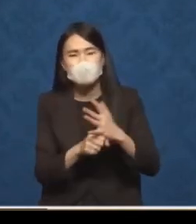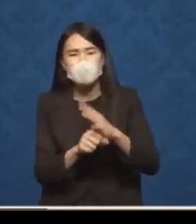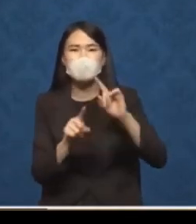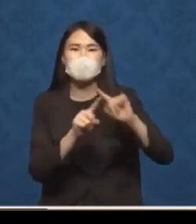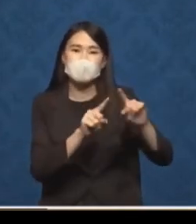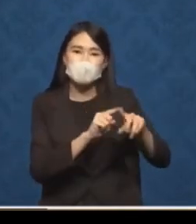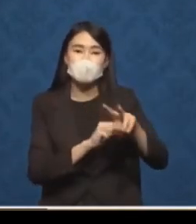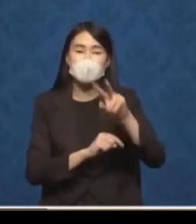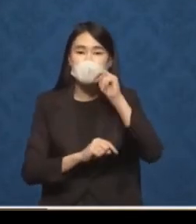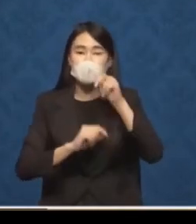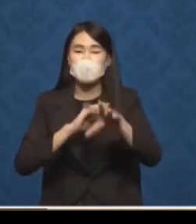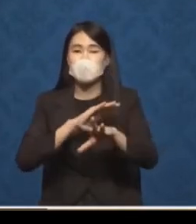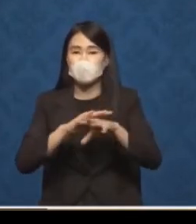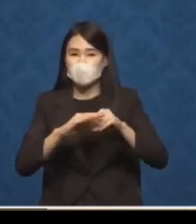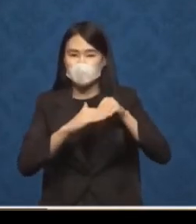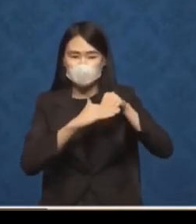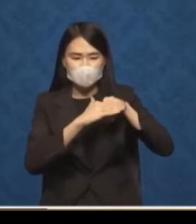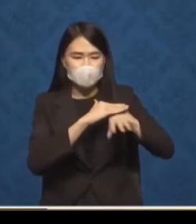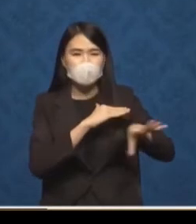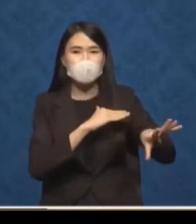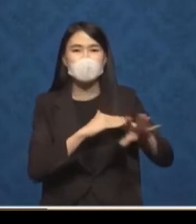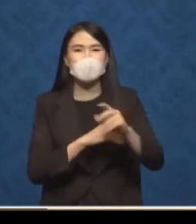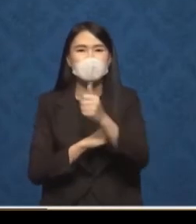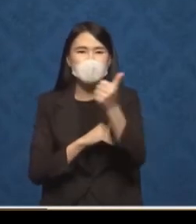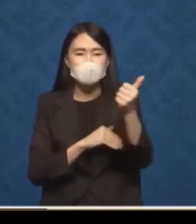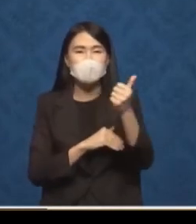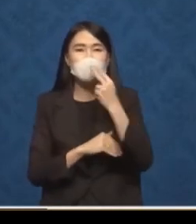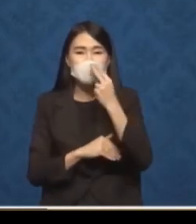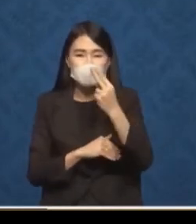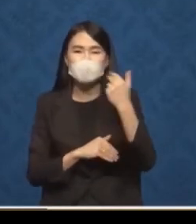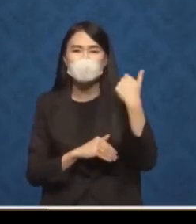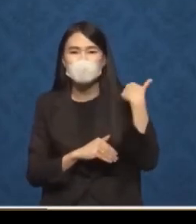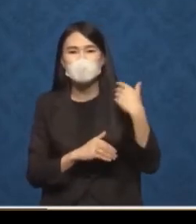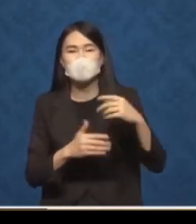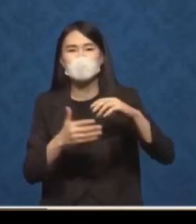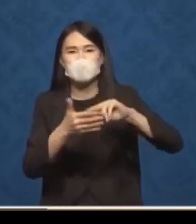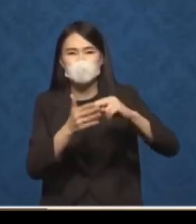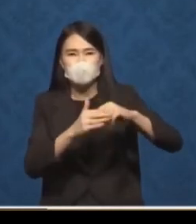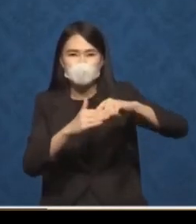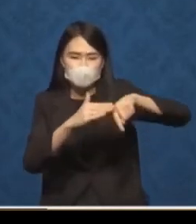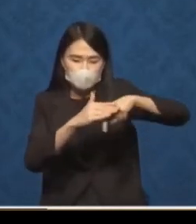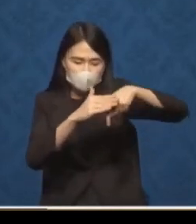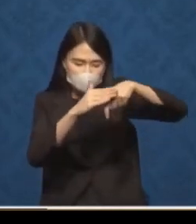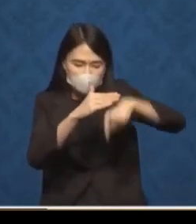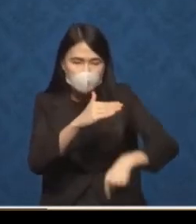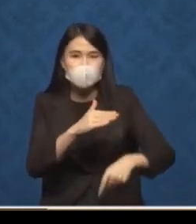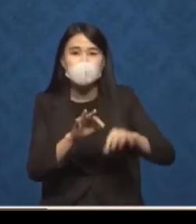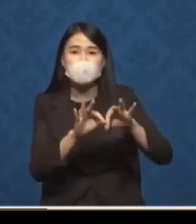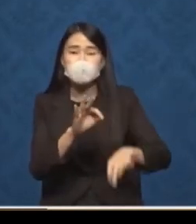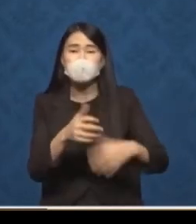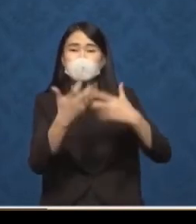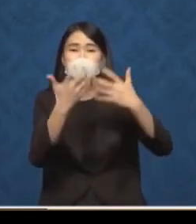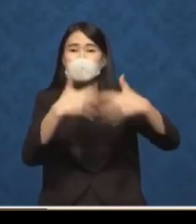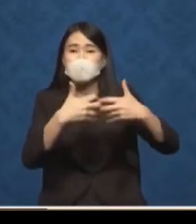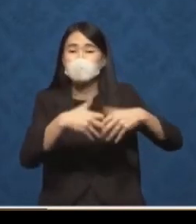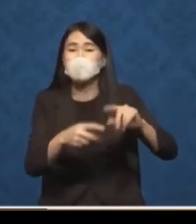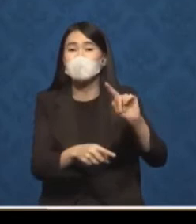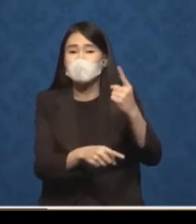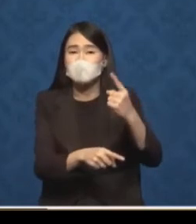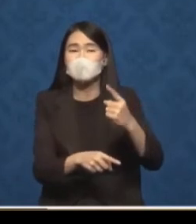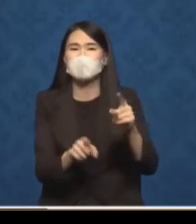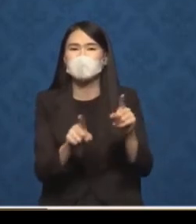ปจากแผ่นดินใหญ่ต้องการที่จะขุดเจาะบาดาลตามระบบนวัตกรรมใหม่